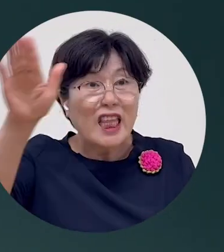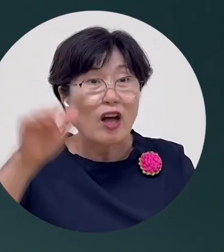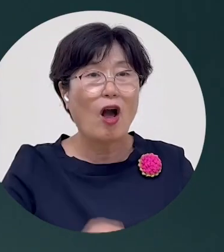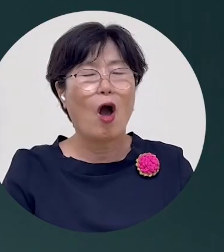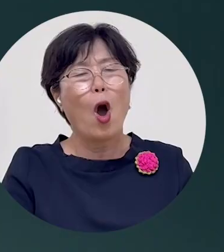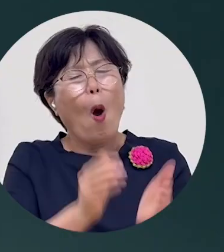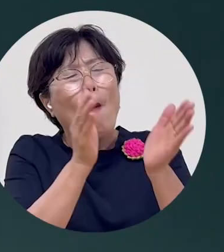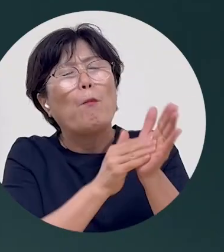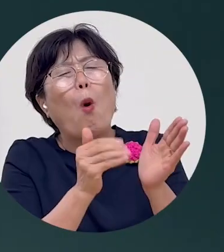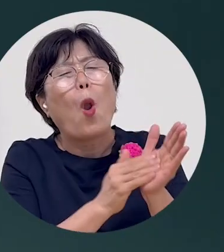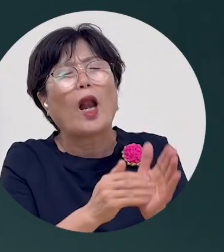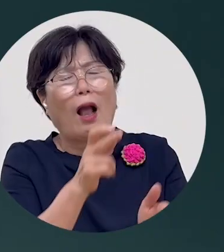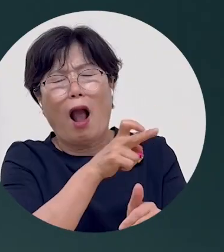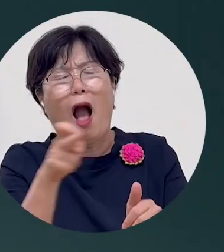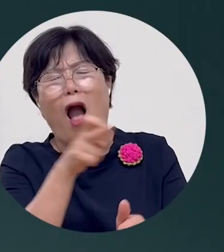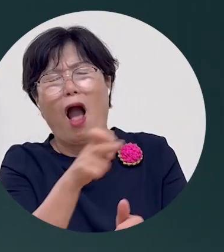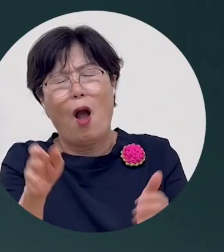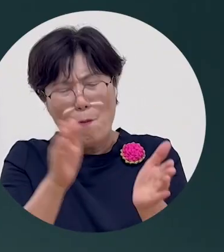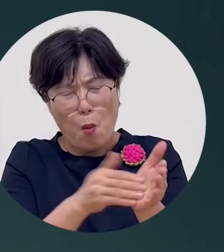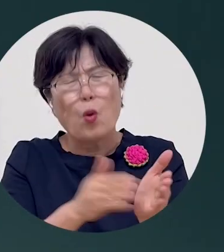있는 몰래카메라.